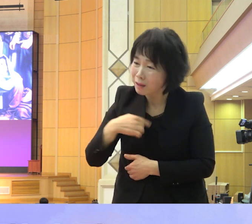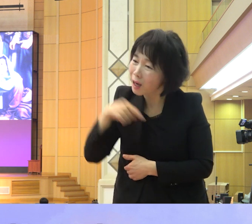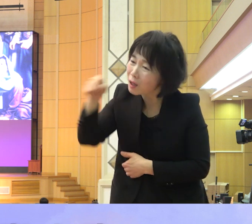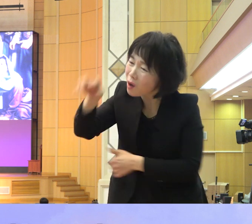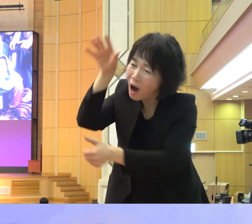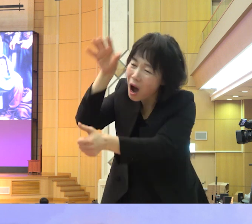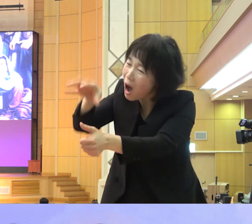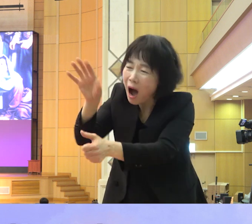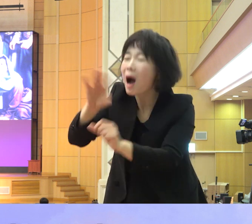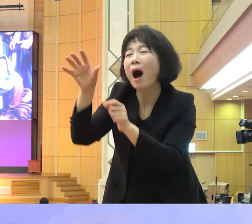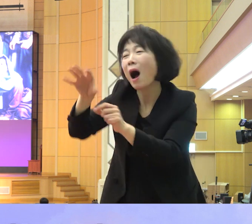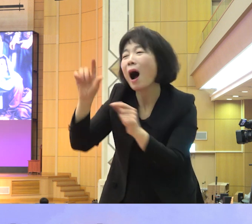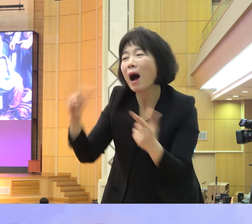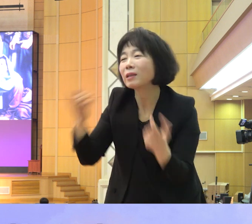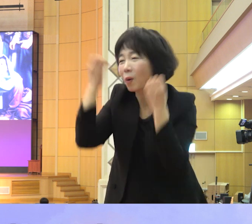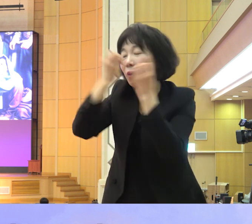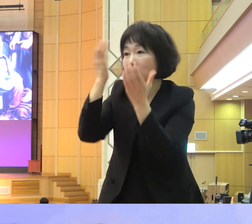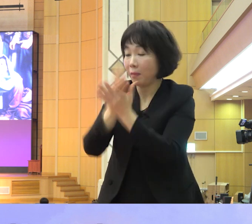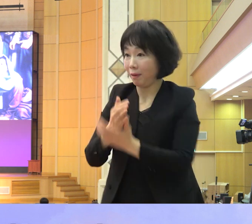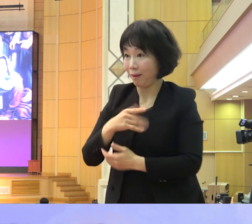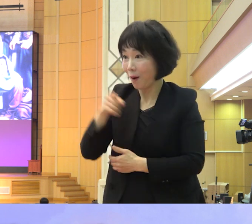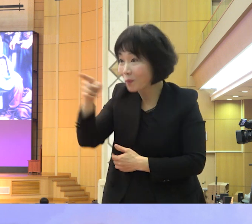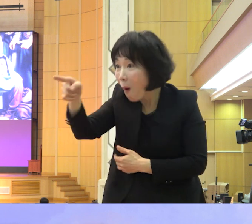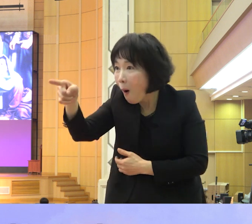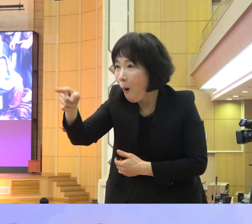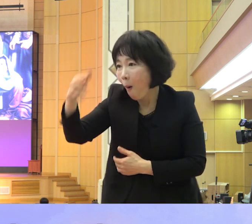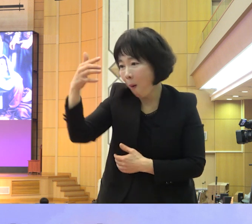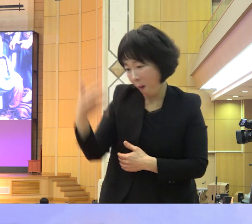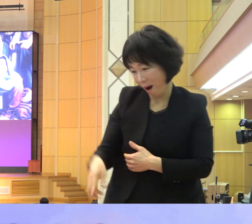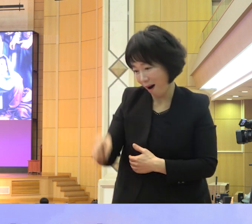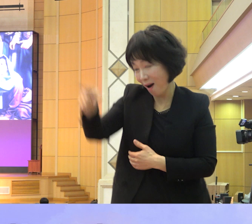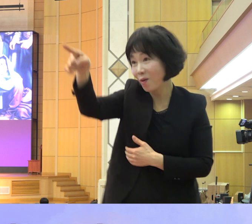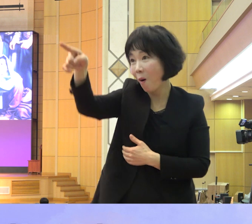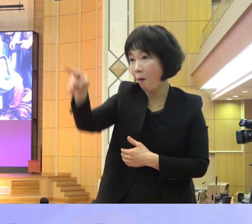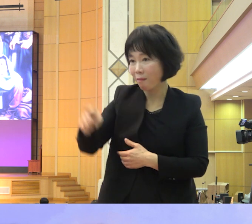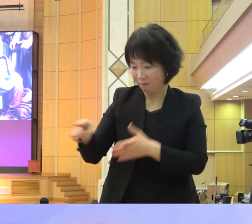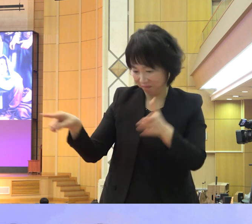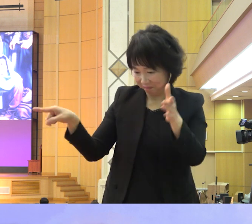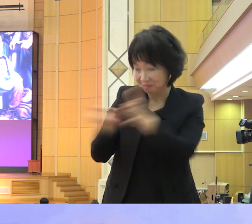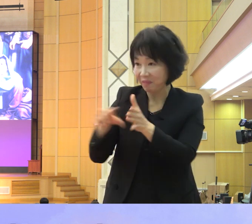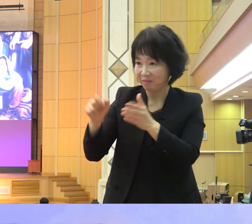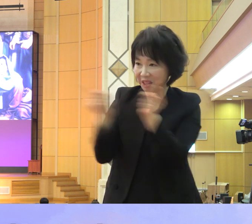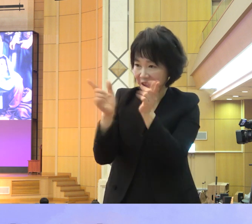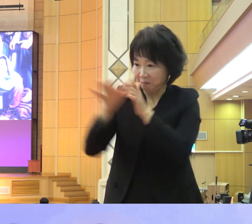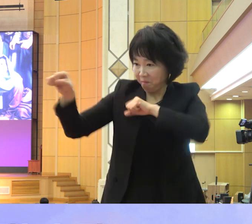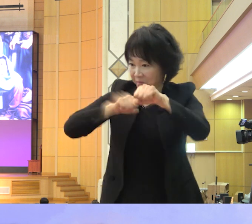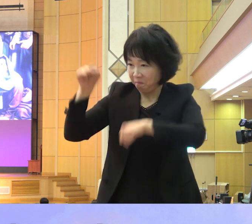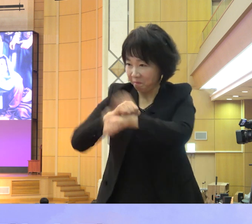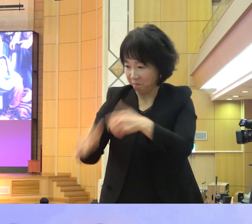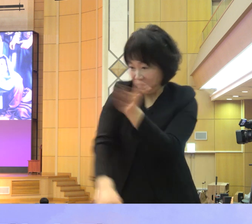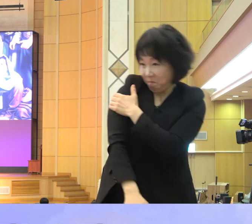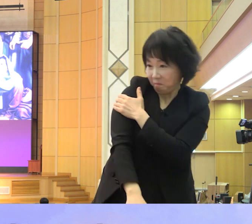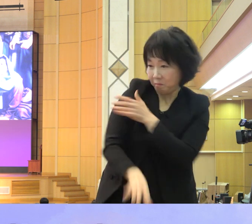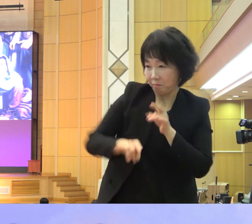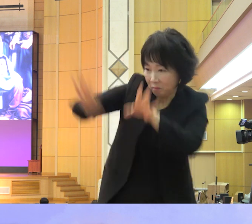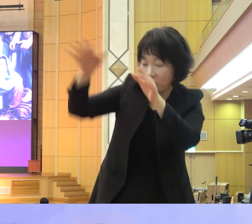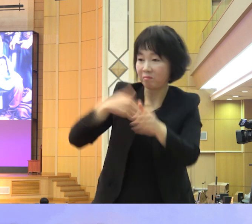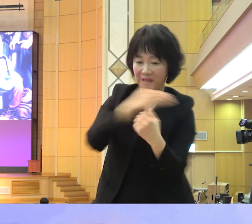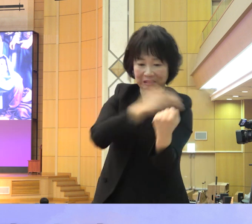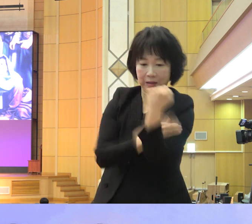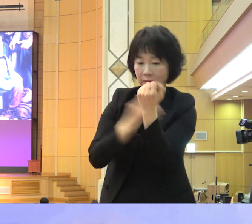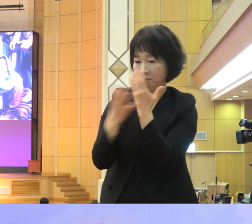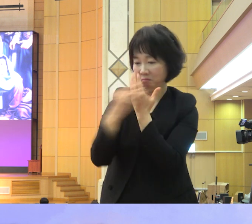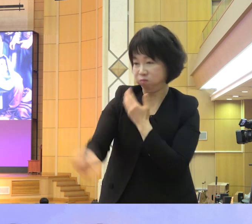내가 너에게 야단치고자 하는 것이 아니라 내가 믿음으로 행하였기 때문에 내 능력이